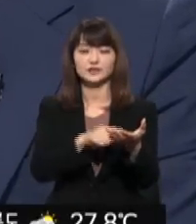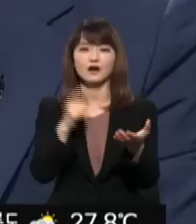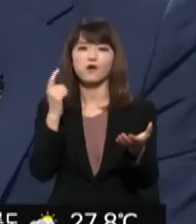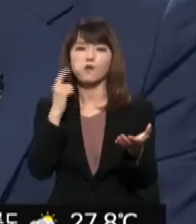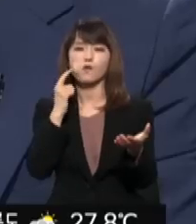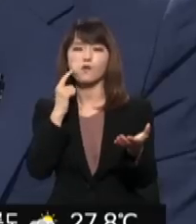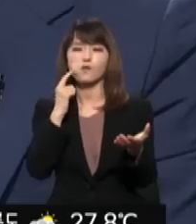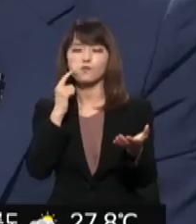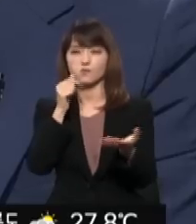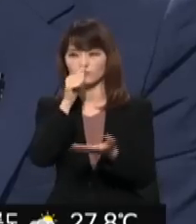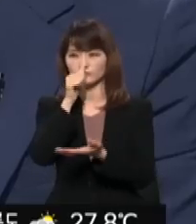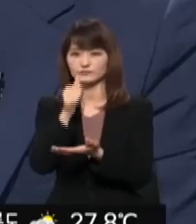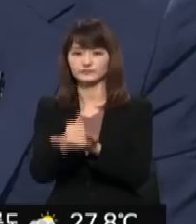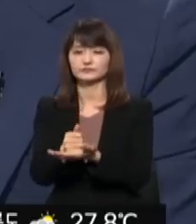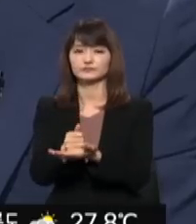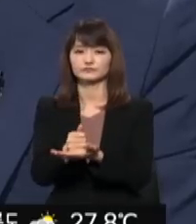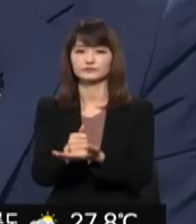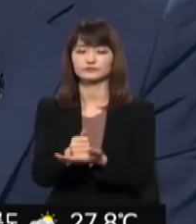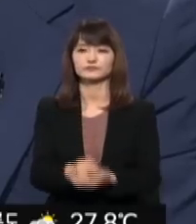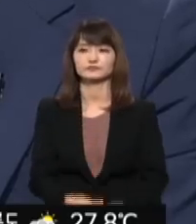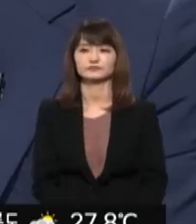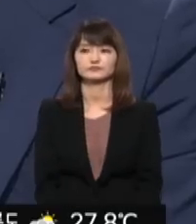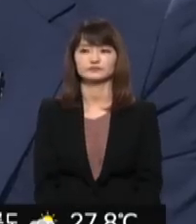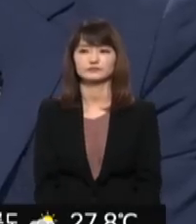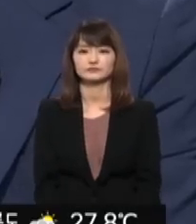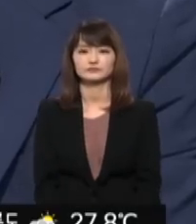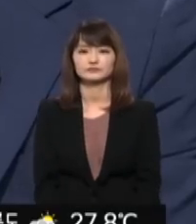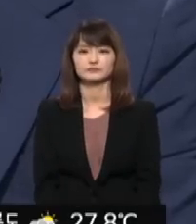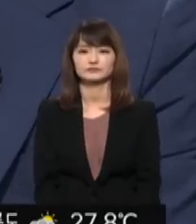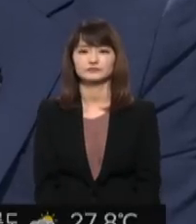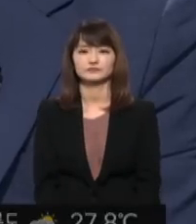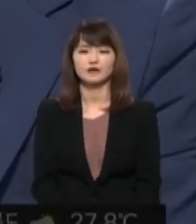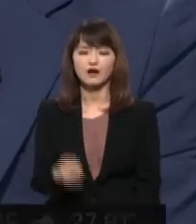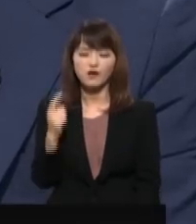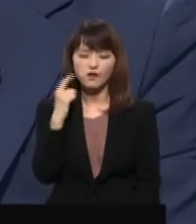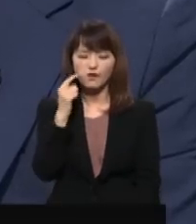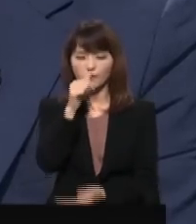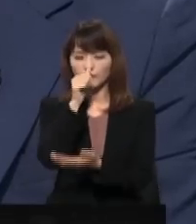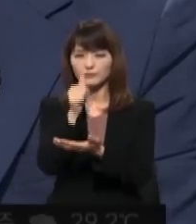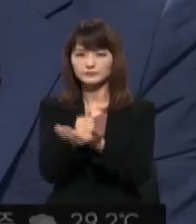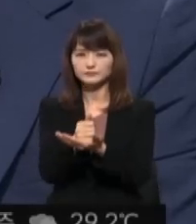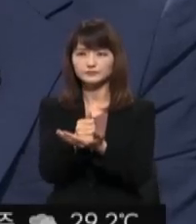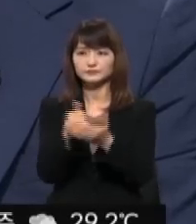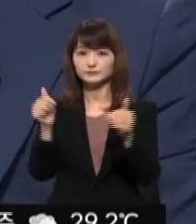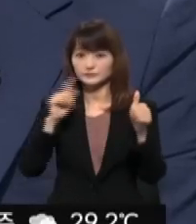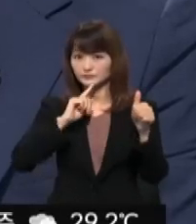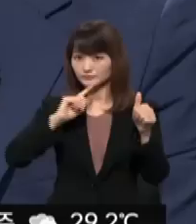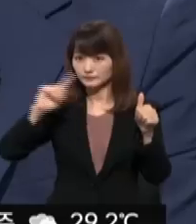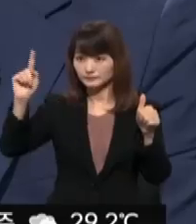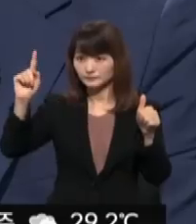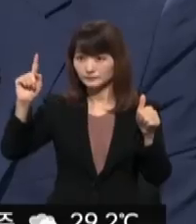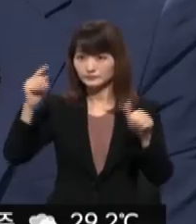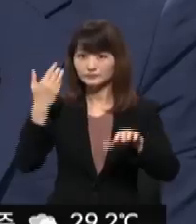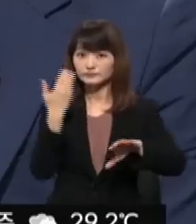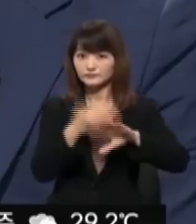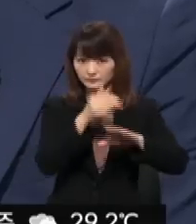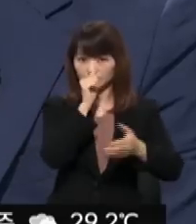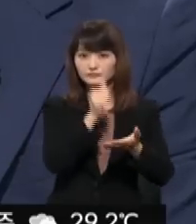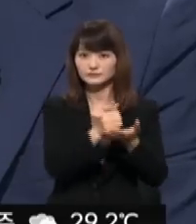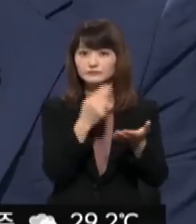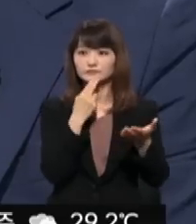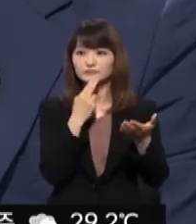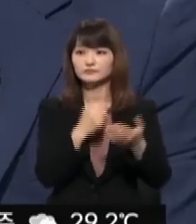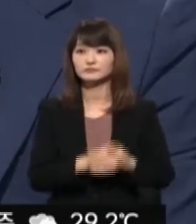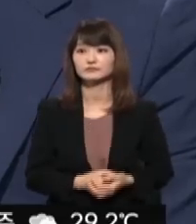그러면 무고가 누구가 이런 논리는 있습니다 근데 그 기소가 된다고 했을 경우에 다른 혐의는 없고